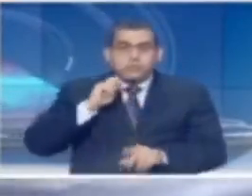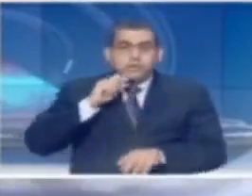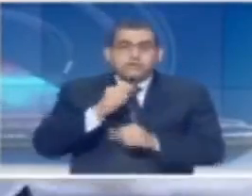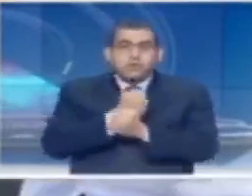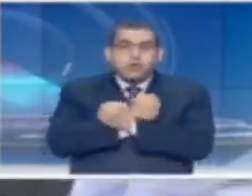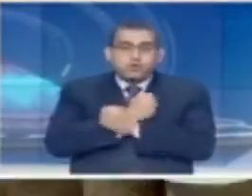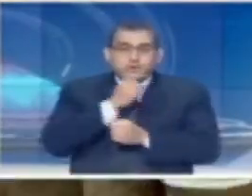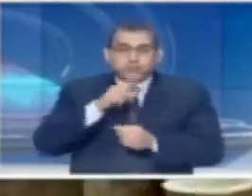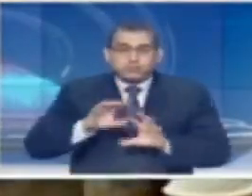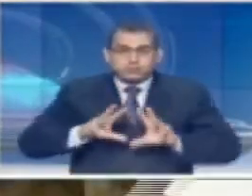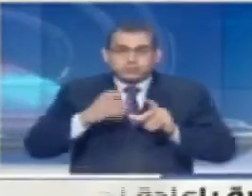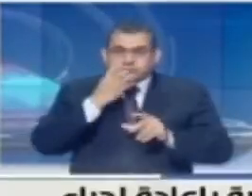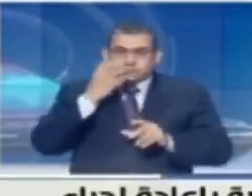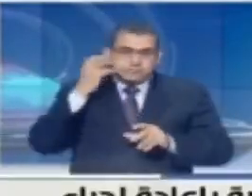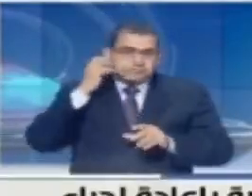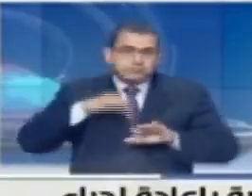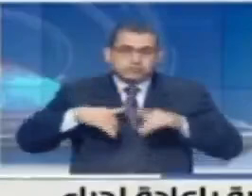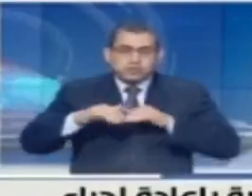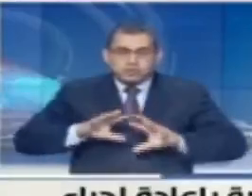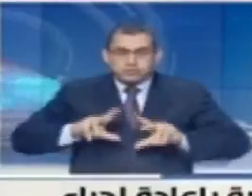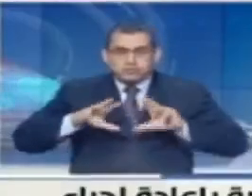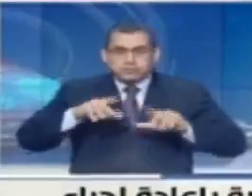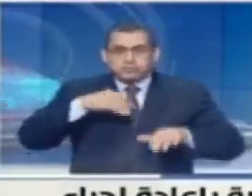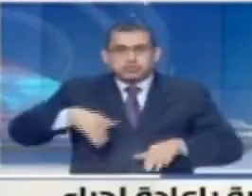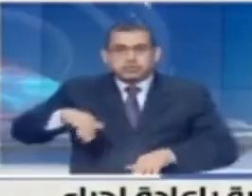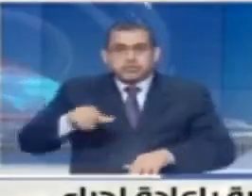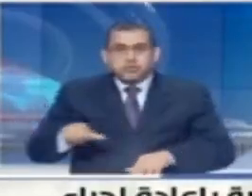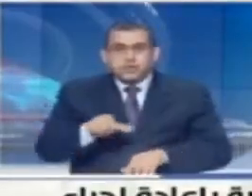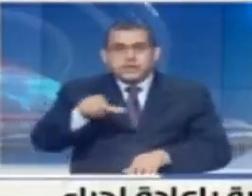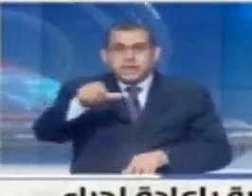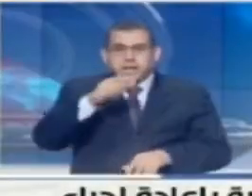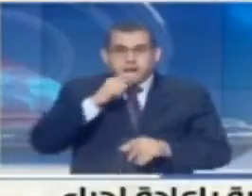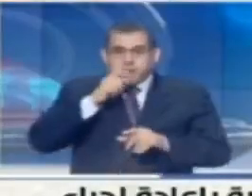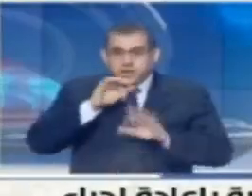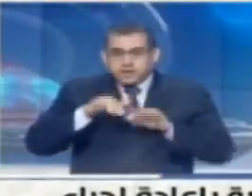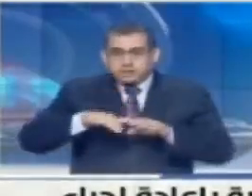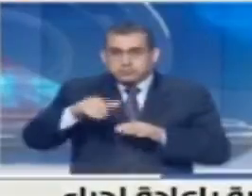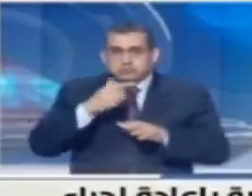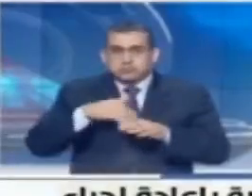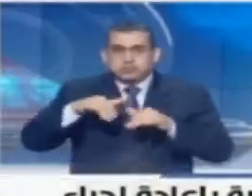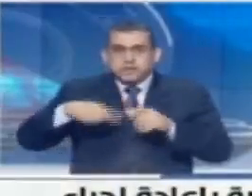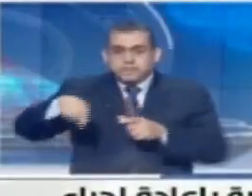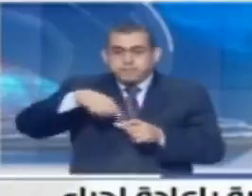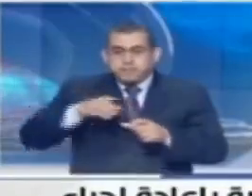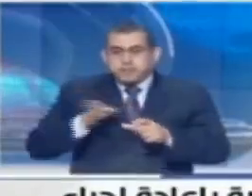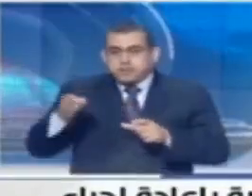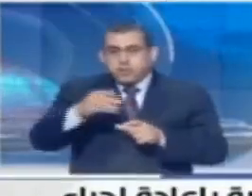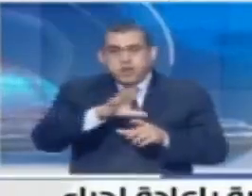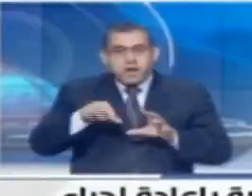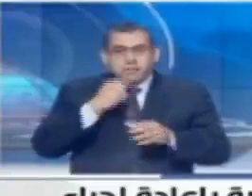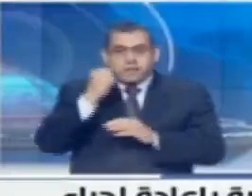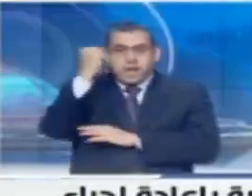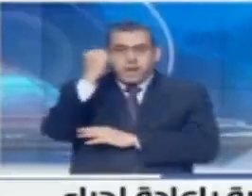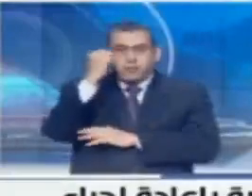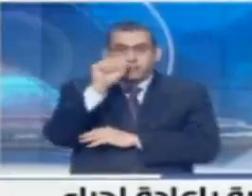أعمال تطوير مكثفة لرفع كفاءة البنية التحتية وتطوير وتجميل الكورنيش والشوارع أو الميادين بها، وترميم صالة الأعمدة